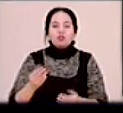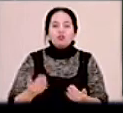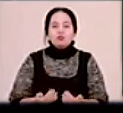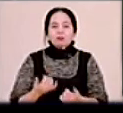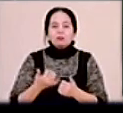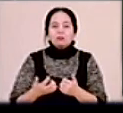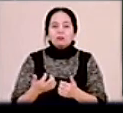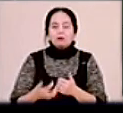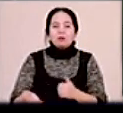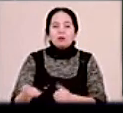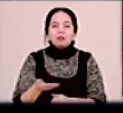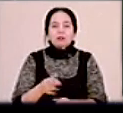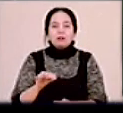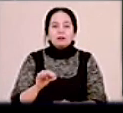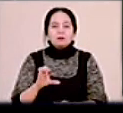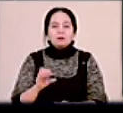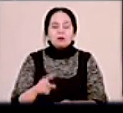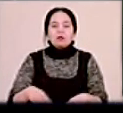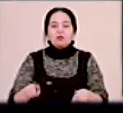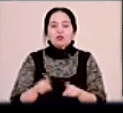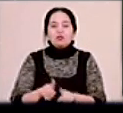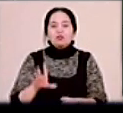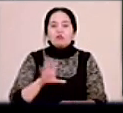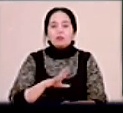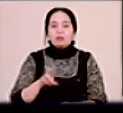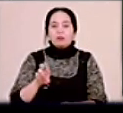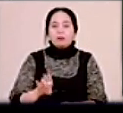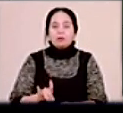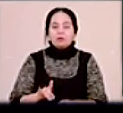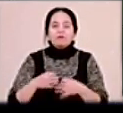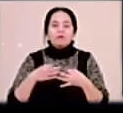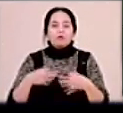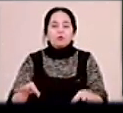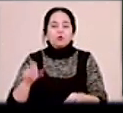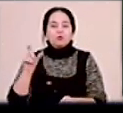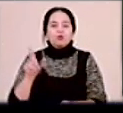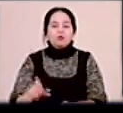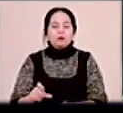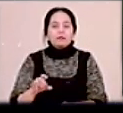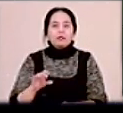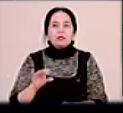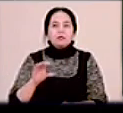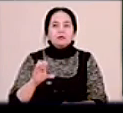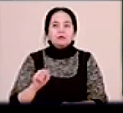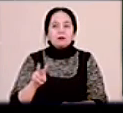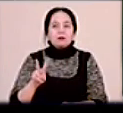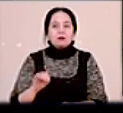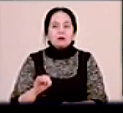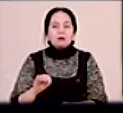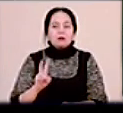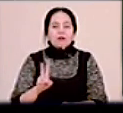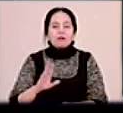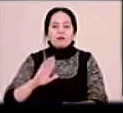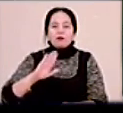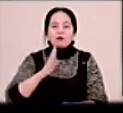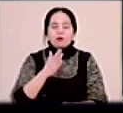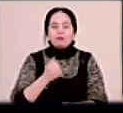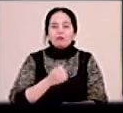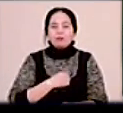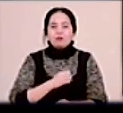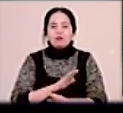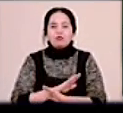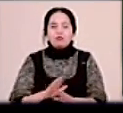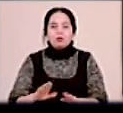саков, то также был бы свободным человеком. Саки к врагам беспощадны,